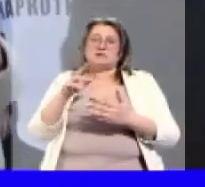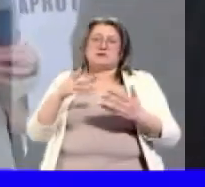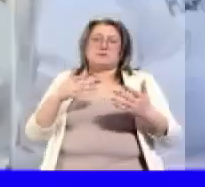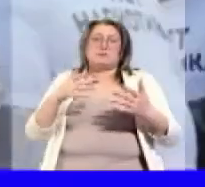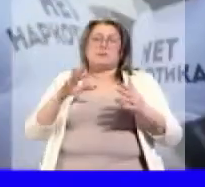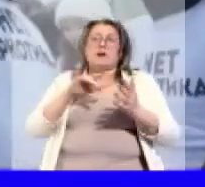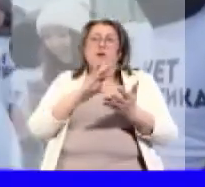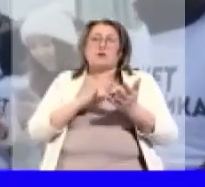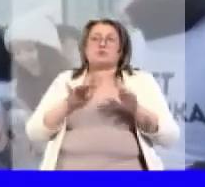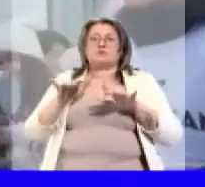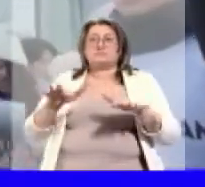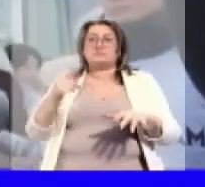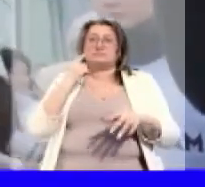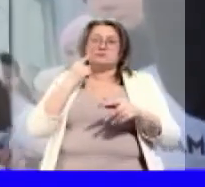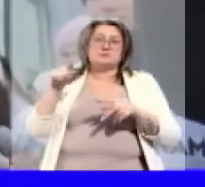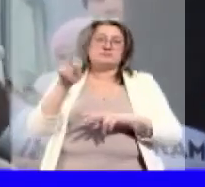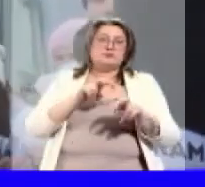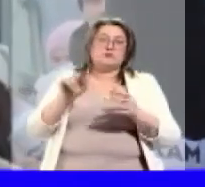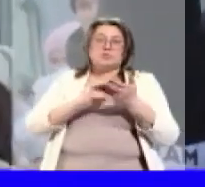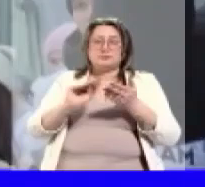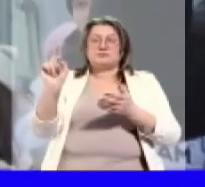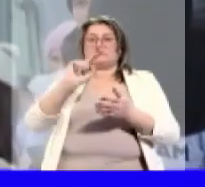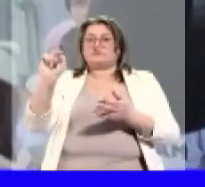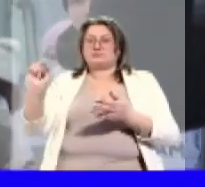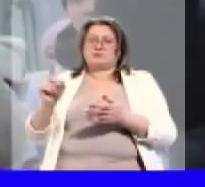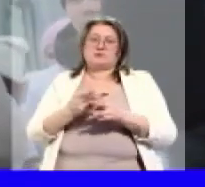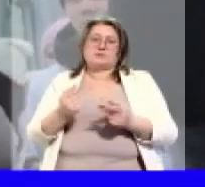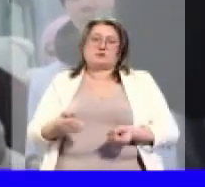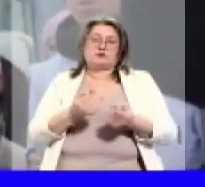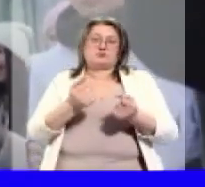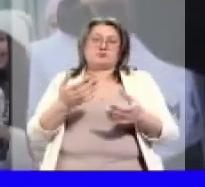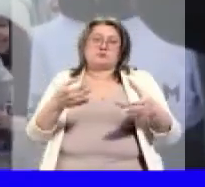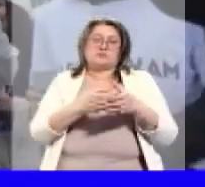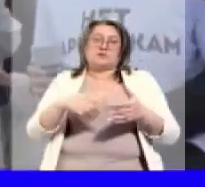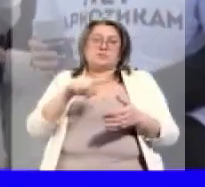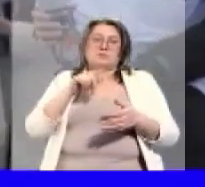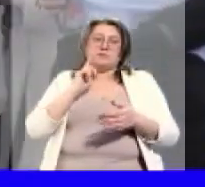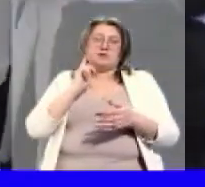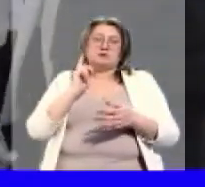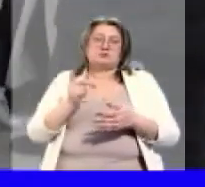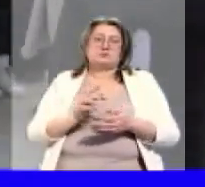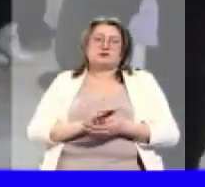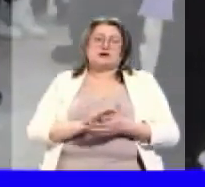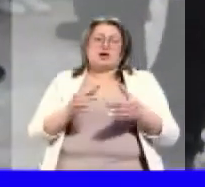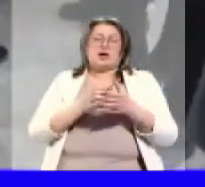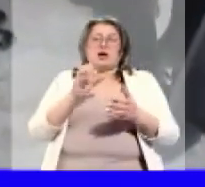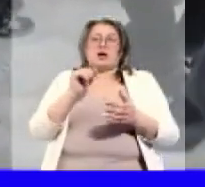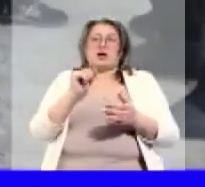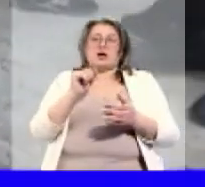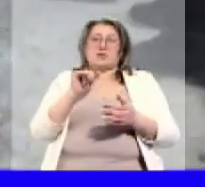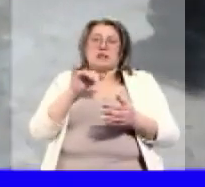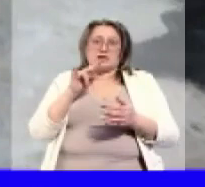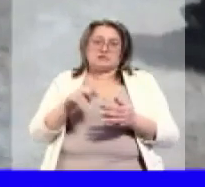жастар рухы жастар қанаты өкілдері мен еріктілер қолдады. Ал қарапайым тұрғындарға түсініксіз жазбалар аз емес. Әрбір екінші үйдің